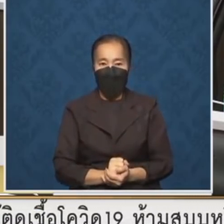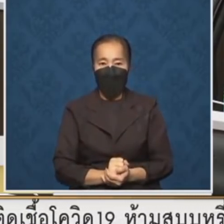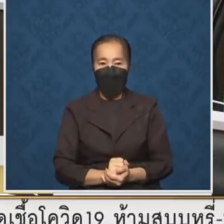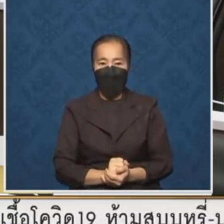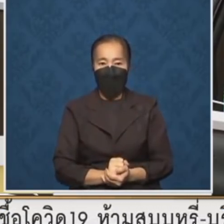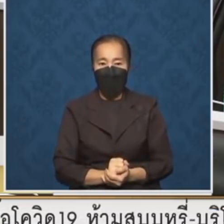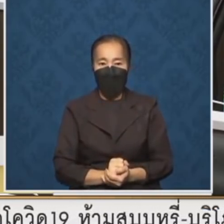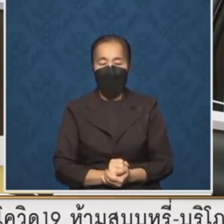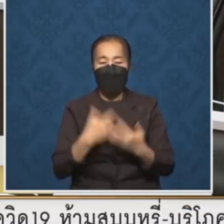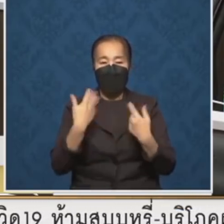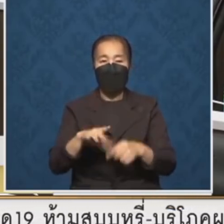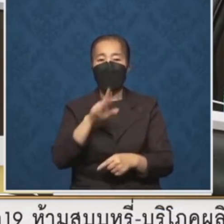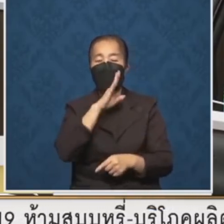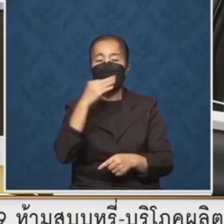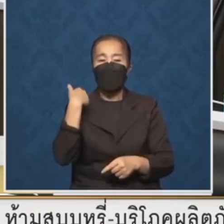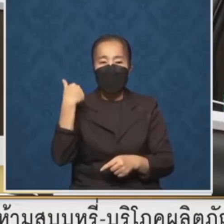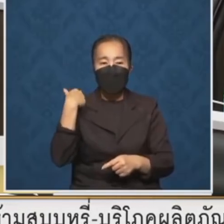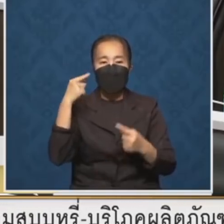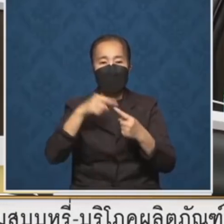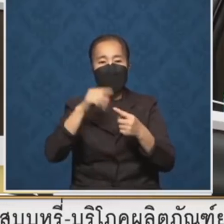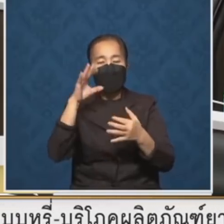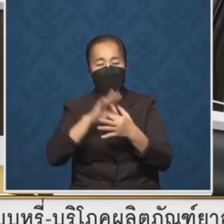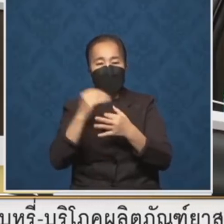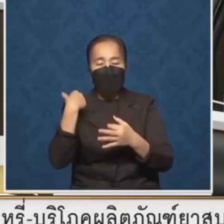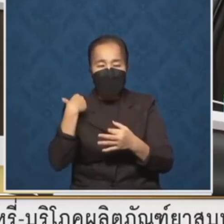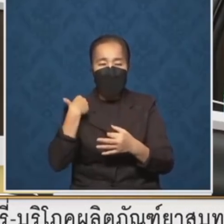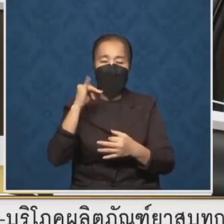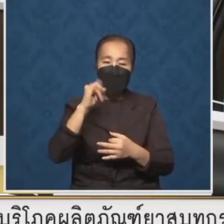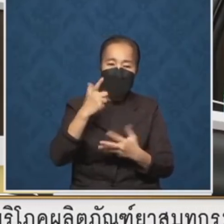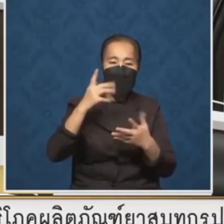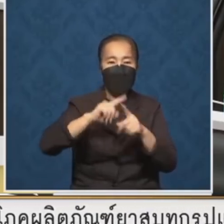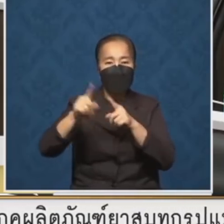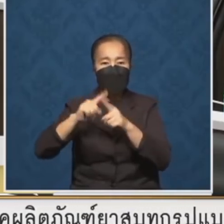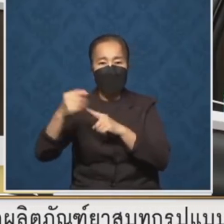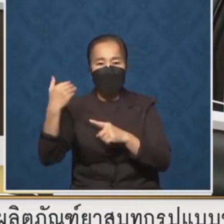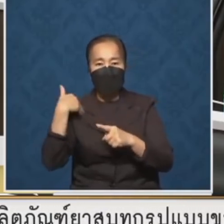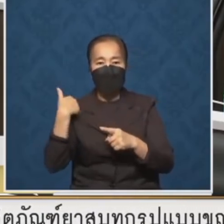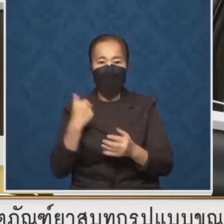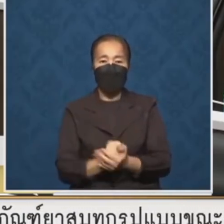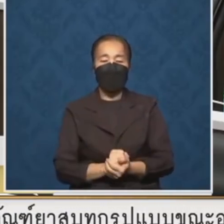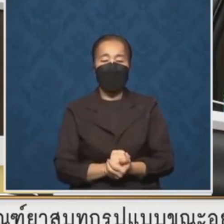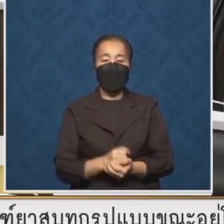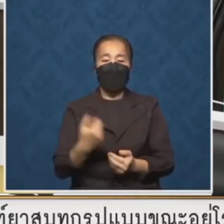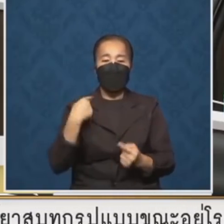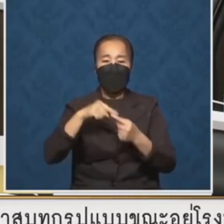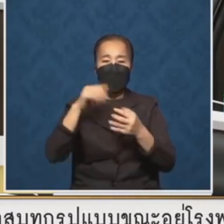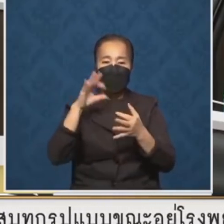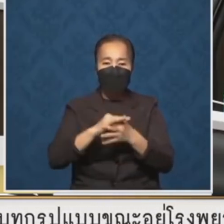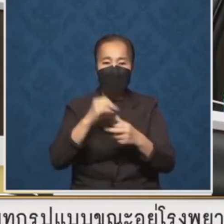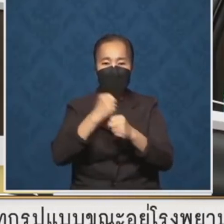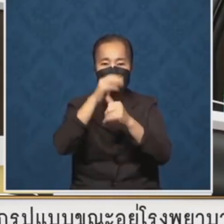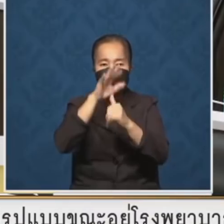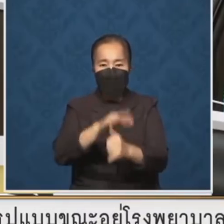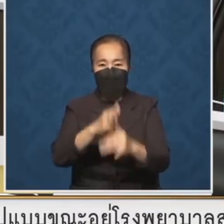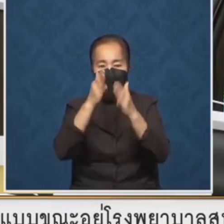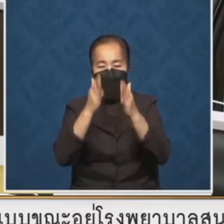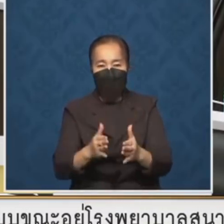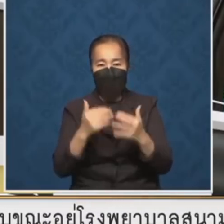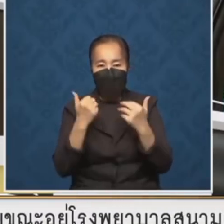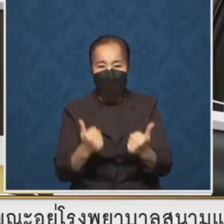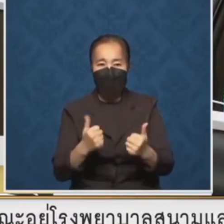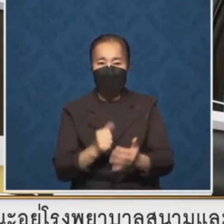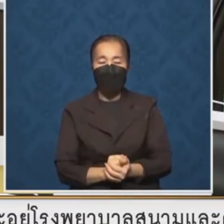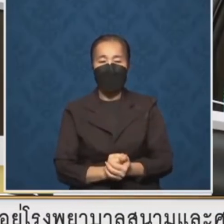นี่ถ้าทั้งรัฐบาลนี้ทำทั้ง IO ทั้งปิดปากประชาชนและสอดแนมประชาชนประกาศสงครามกับประชาชนขนาดนี้มัน